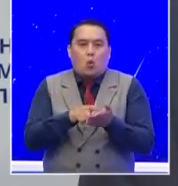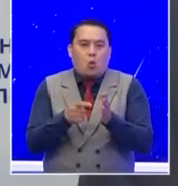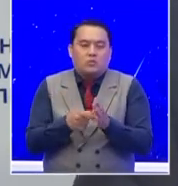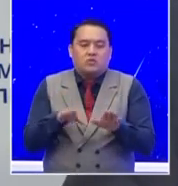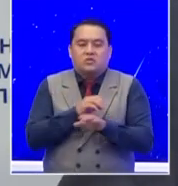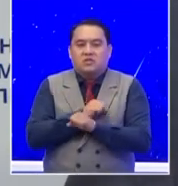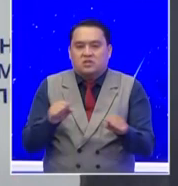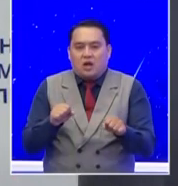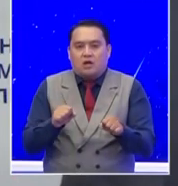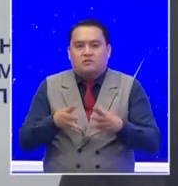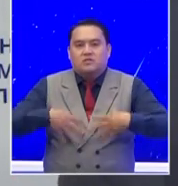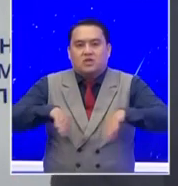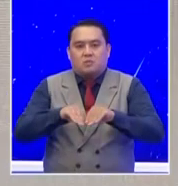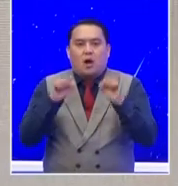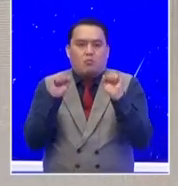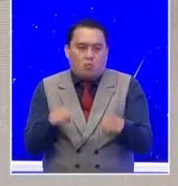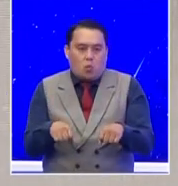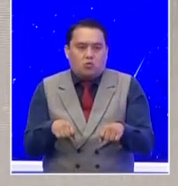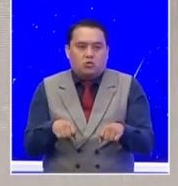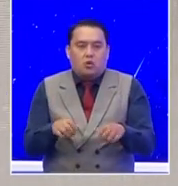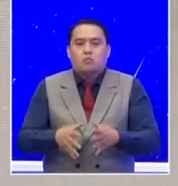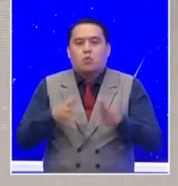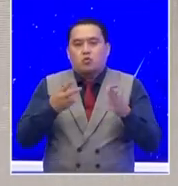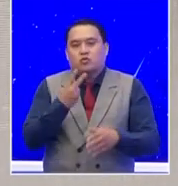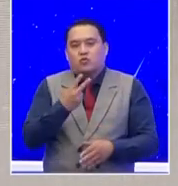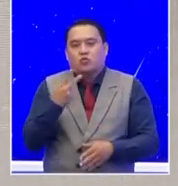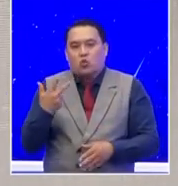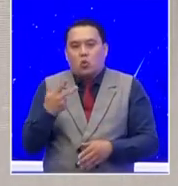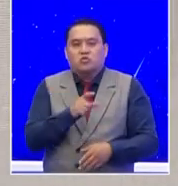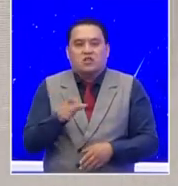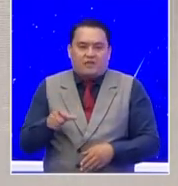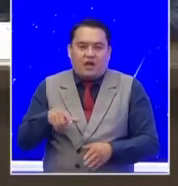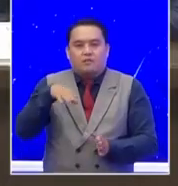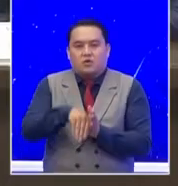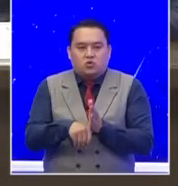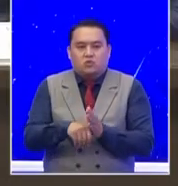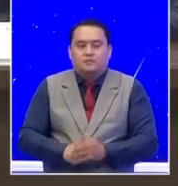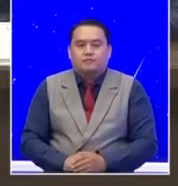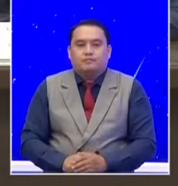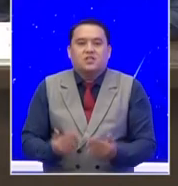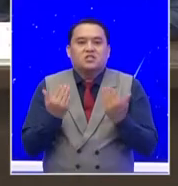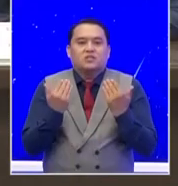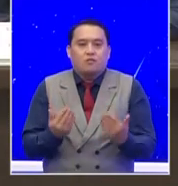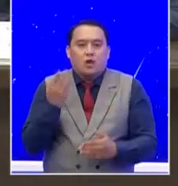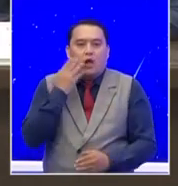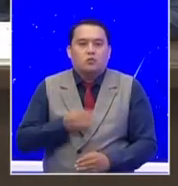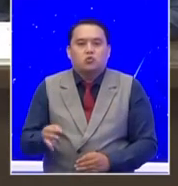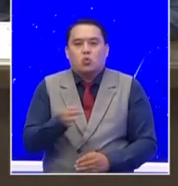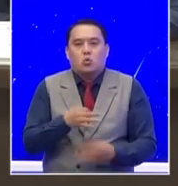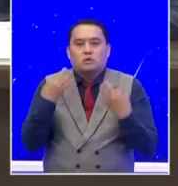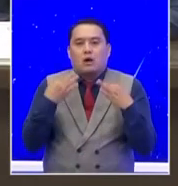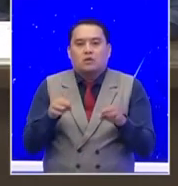располагать до члены семьи могут значит мне больше двух-трех человек таза и размещаться на сегодняшний день в алматинской области на